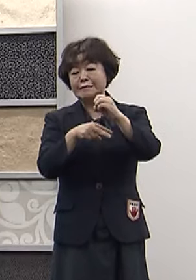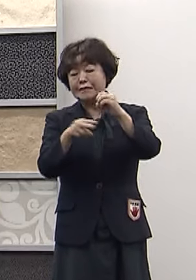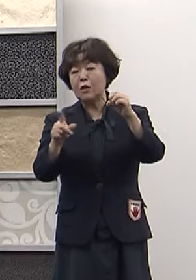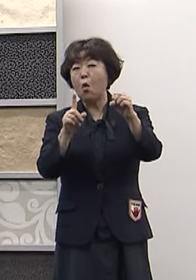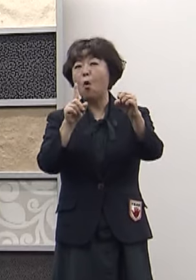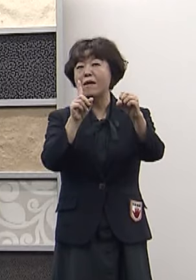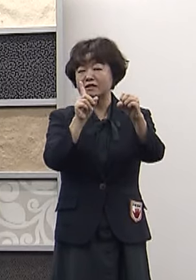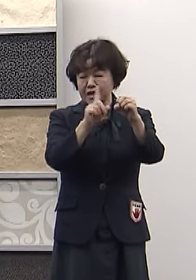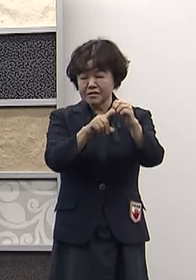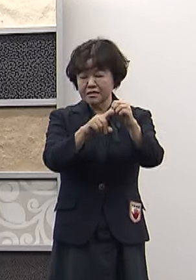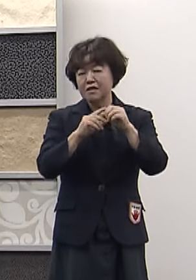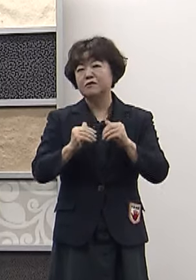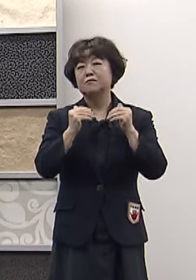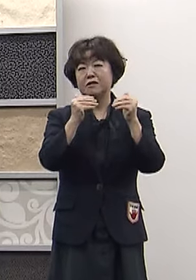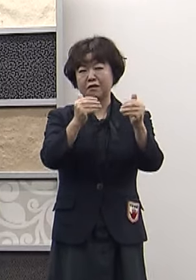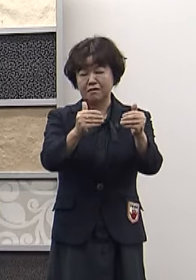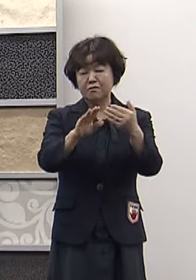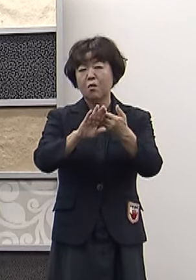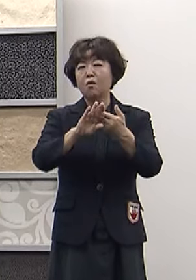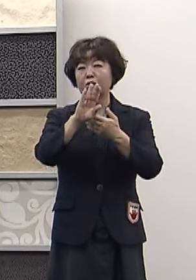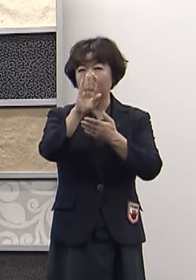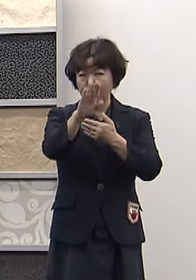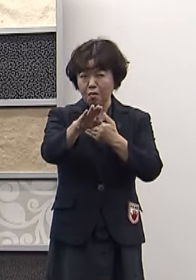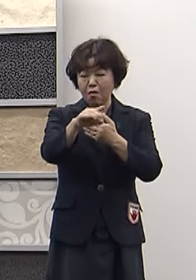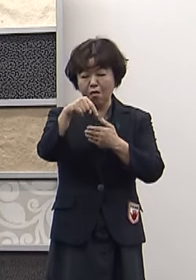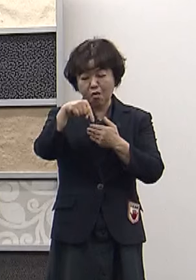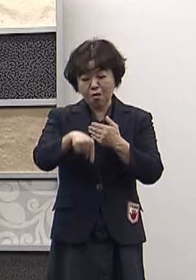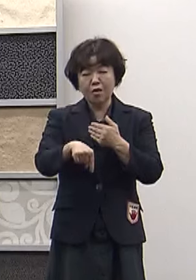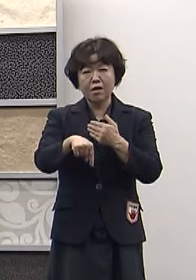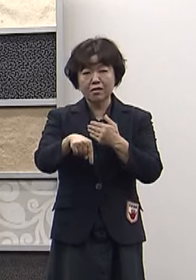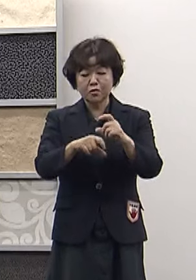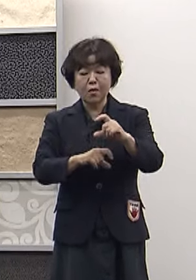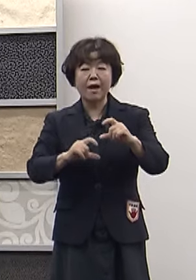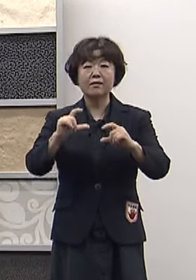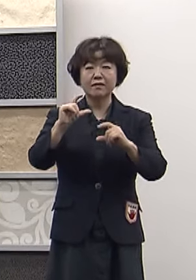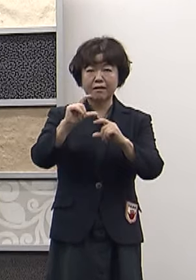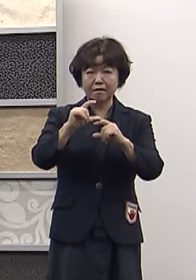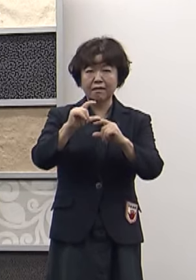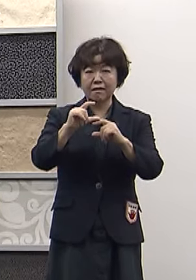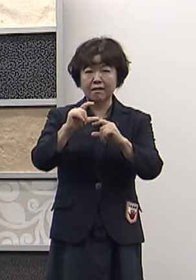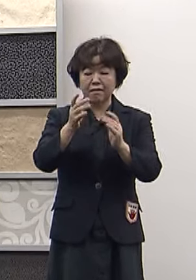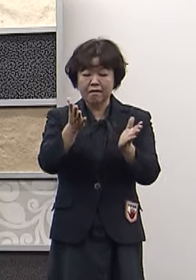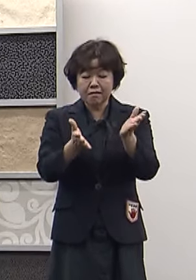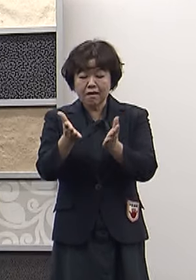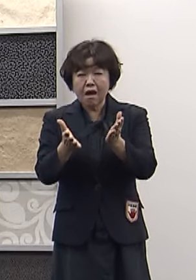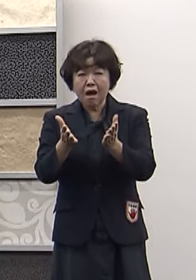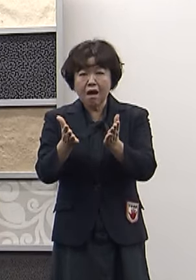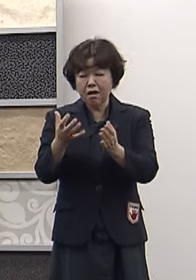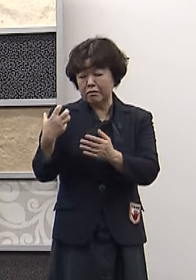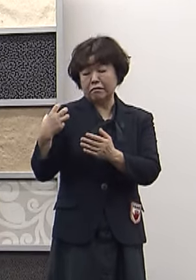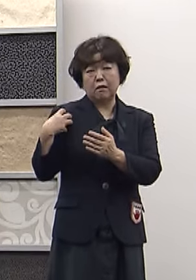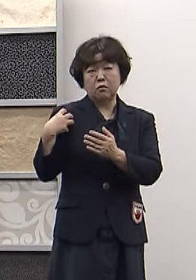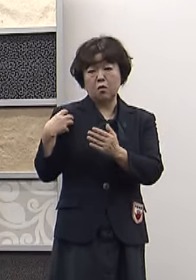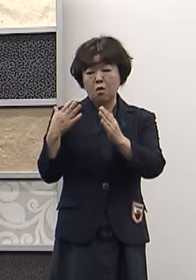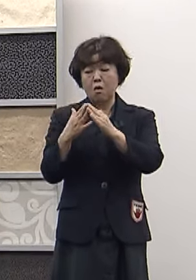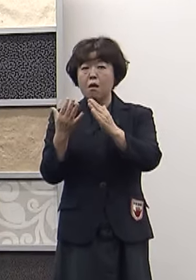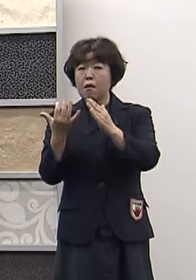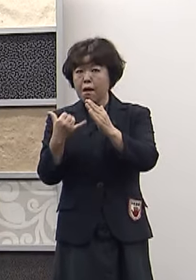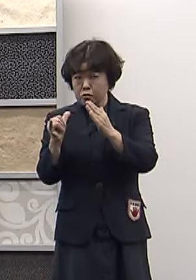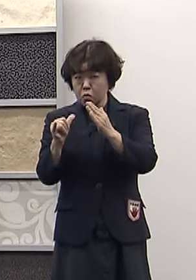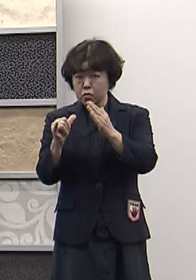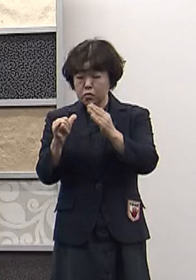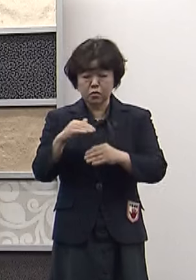ります。今後、これに加えまして、ケアを行うご家族、あるいは